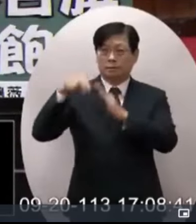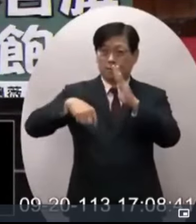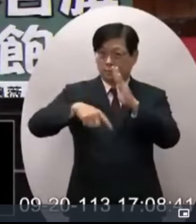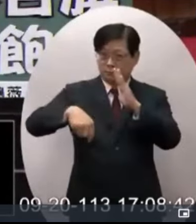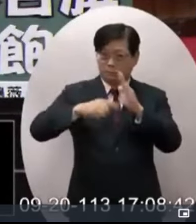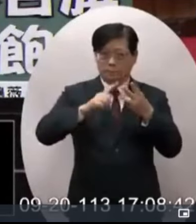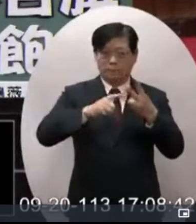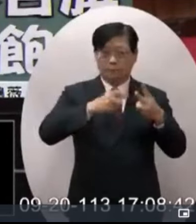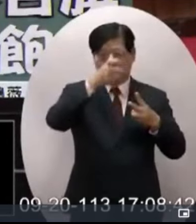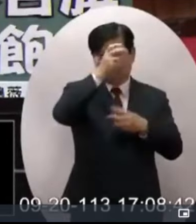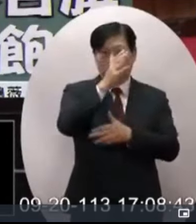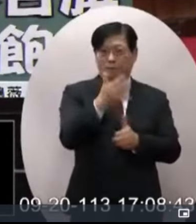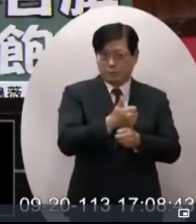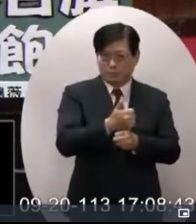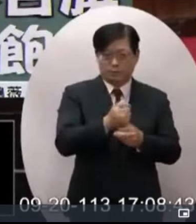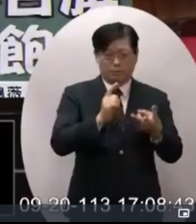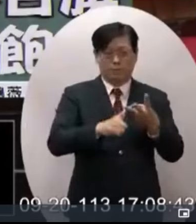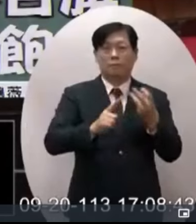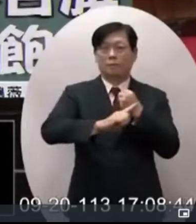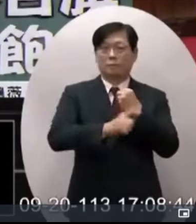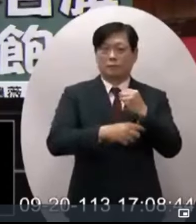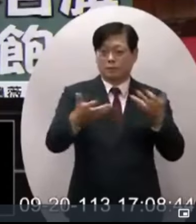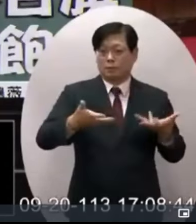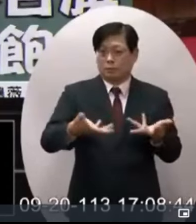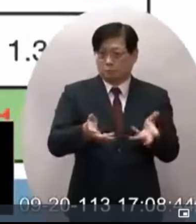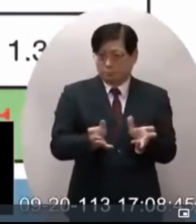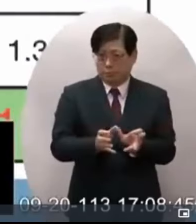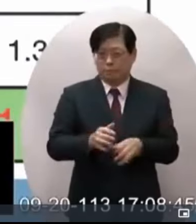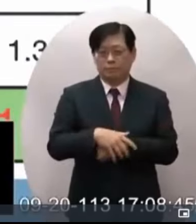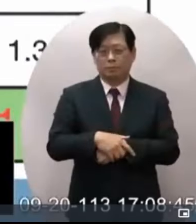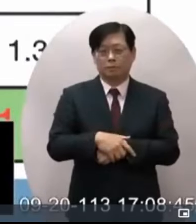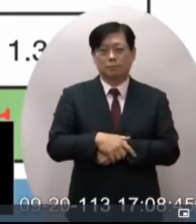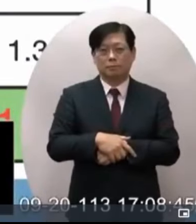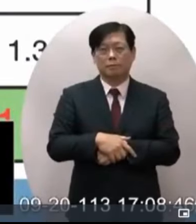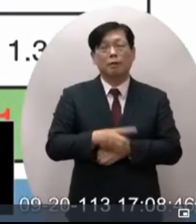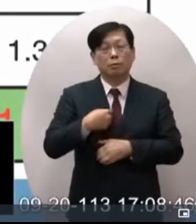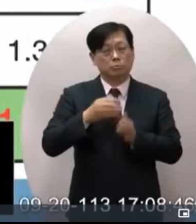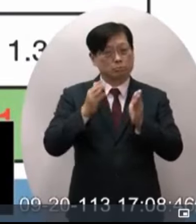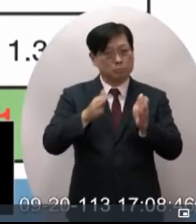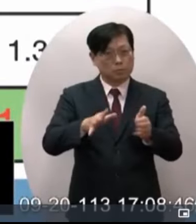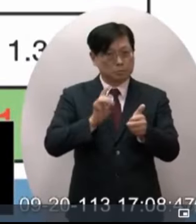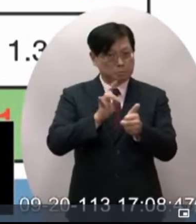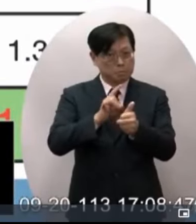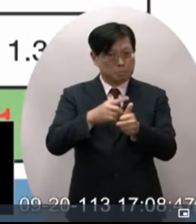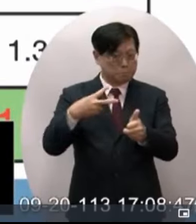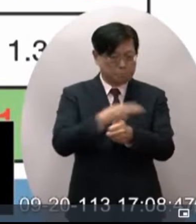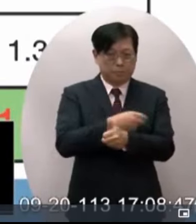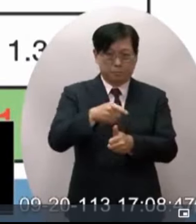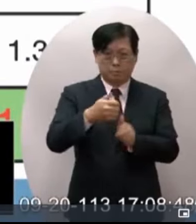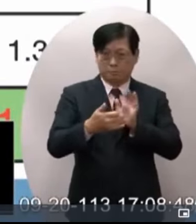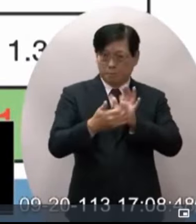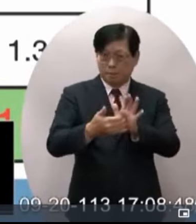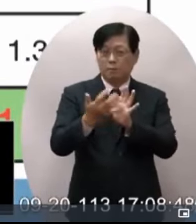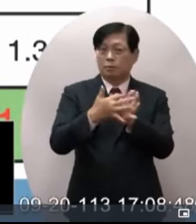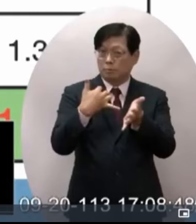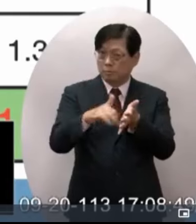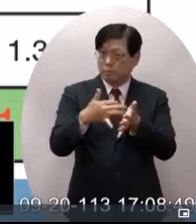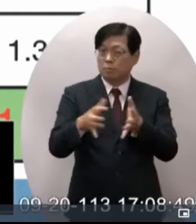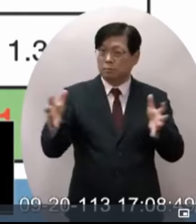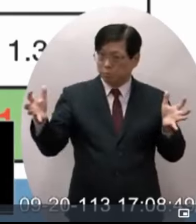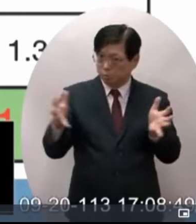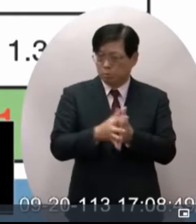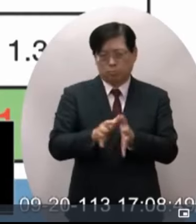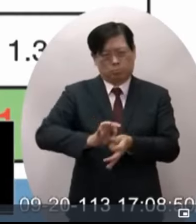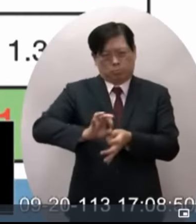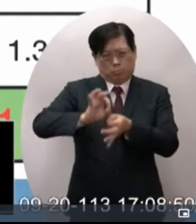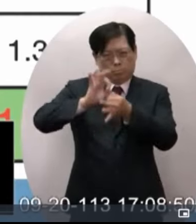院、包含警政署、包含法务部，我们在打诈的媒体预算全部都大幅